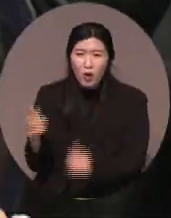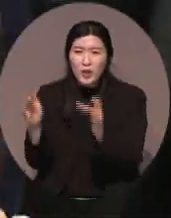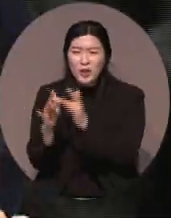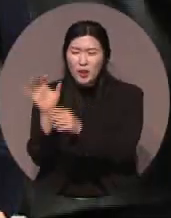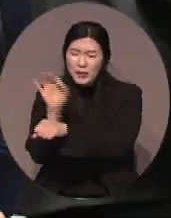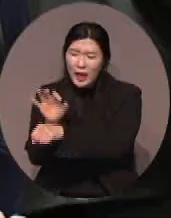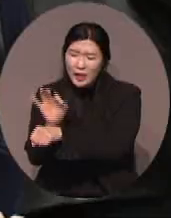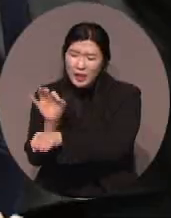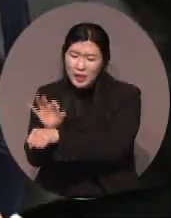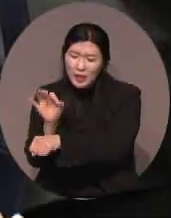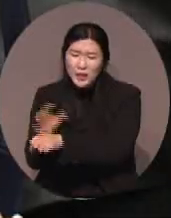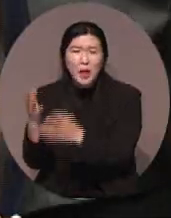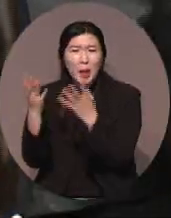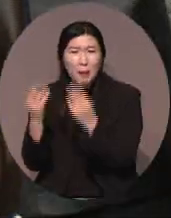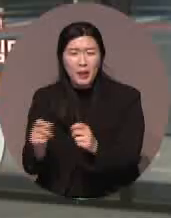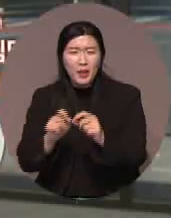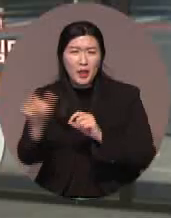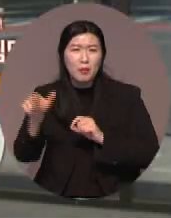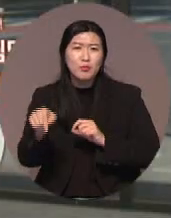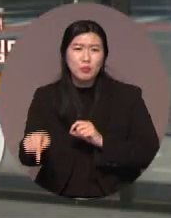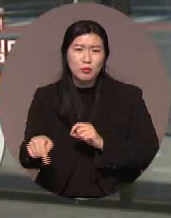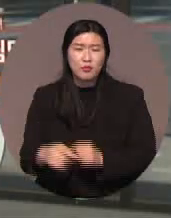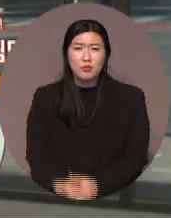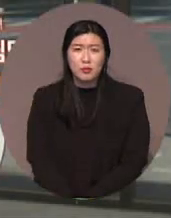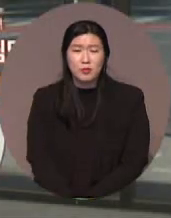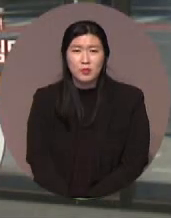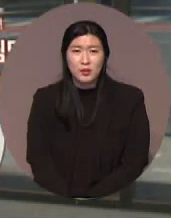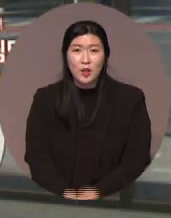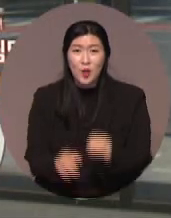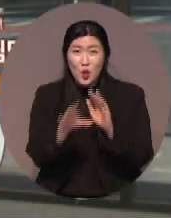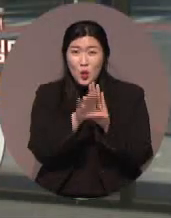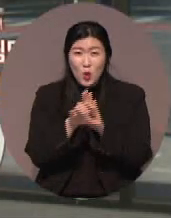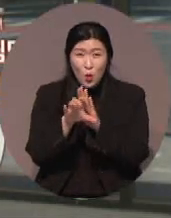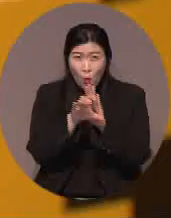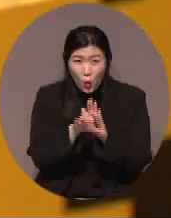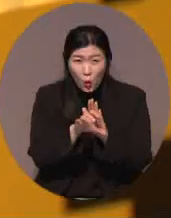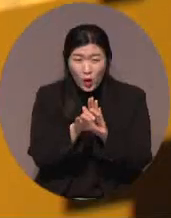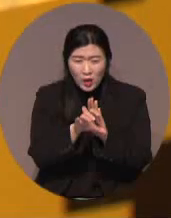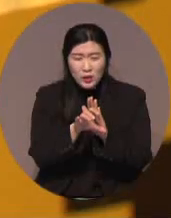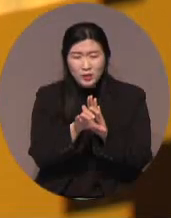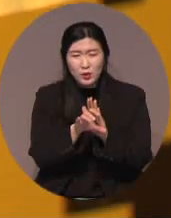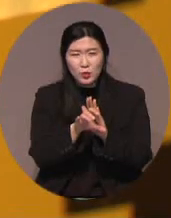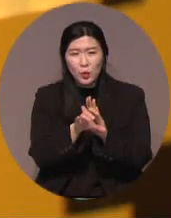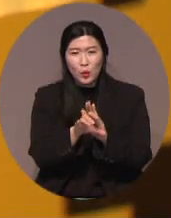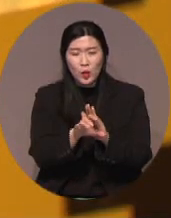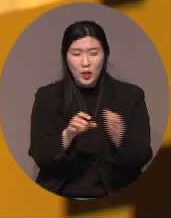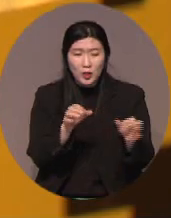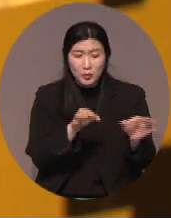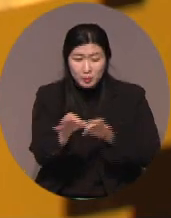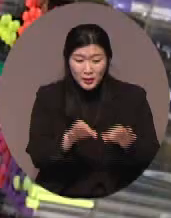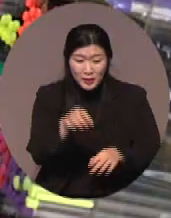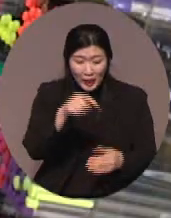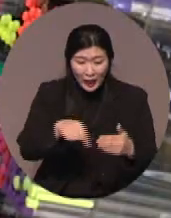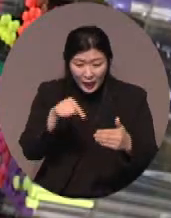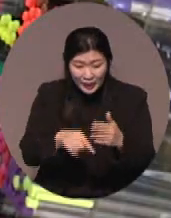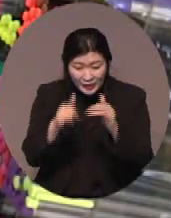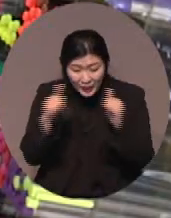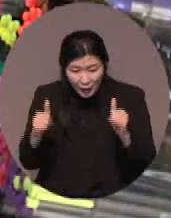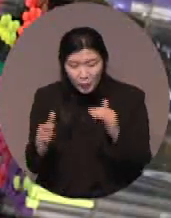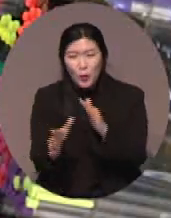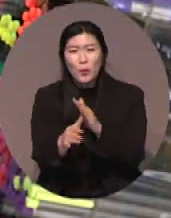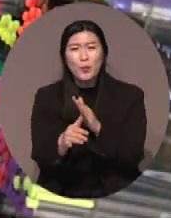등과의 경쟁에서 밀린 탓입니다 코로나19 이후 문구점에도 불구 있는 무인화 바람도 학교와 문구점 쇠락을